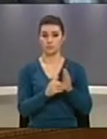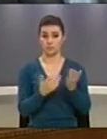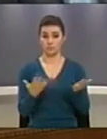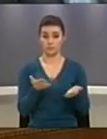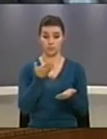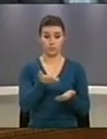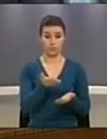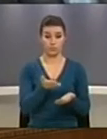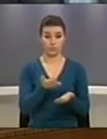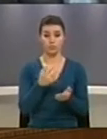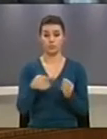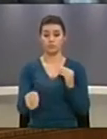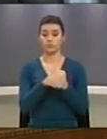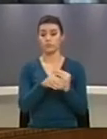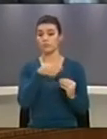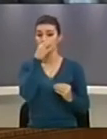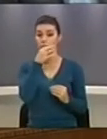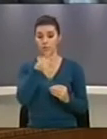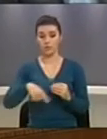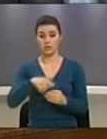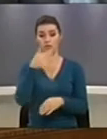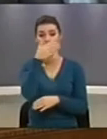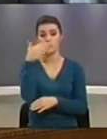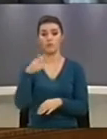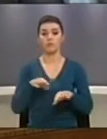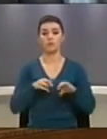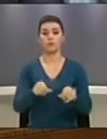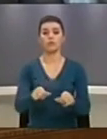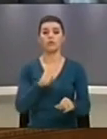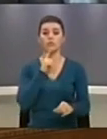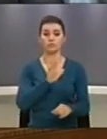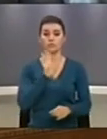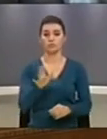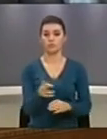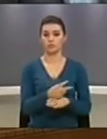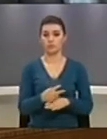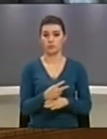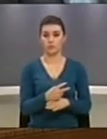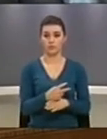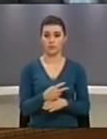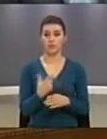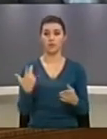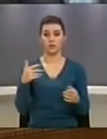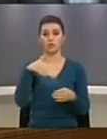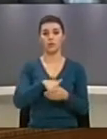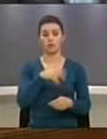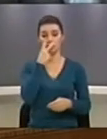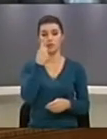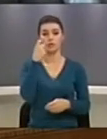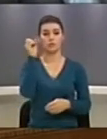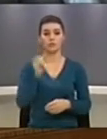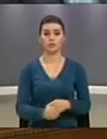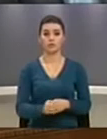edhe faktin që këto ndërmarrje publike janë në pronësi të publikut, pra konsiderohen në pronësi të publikut, përkundër faktit që 100%